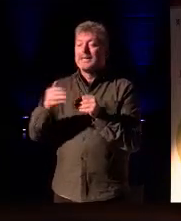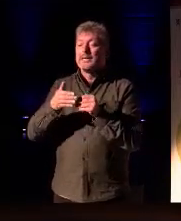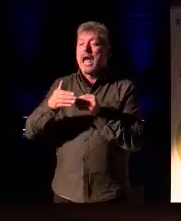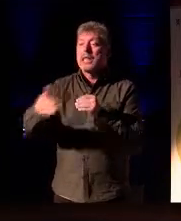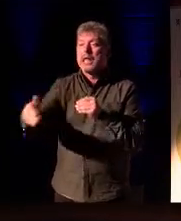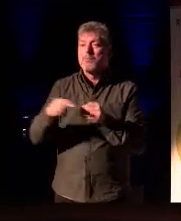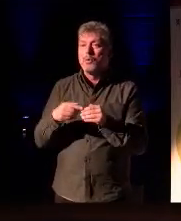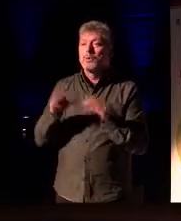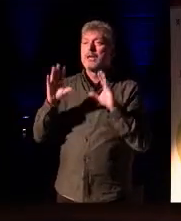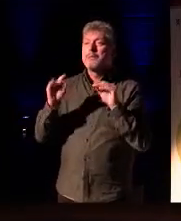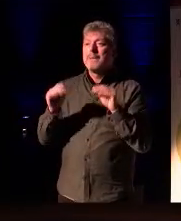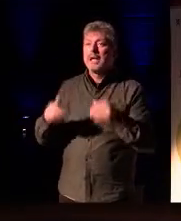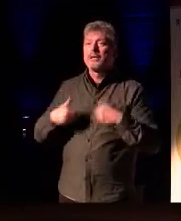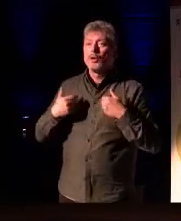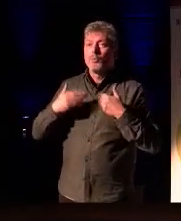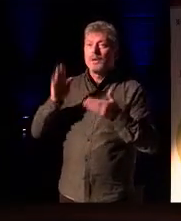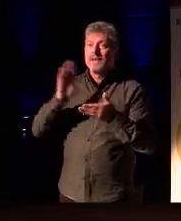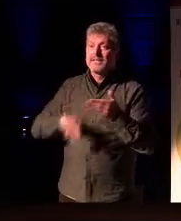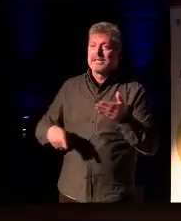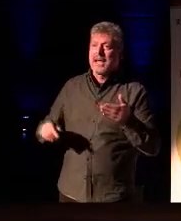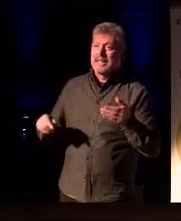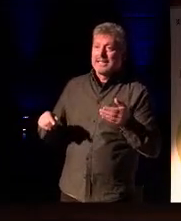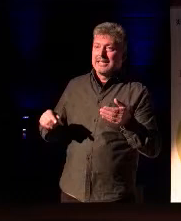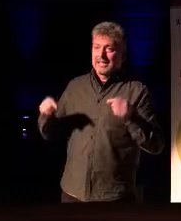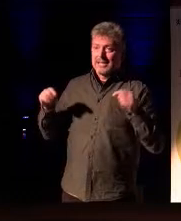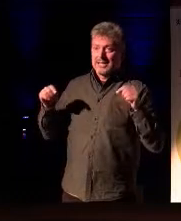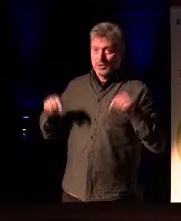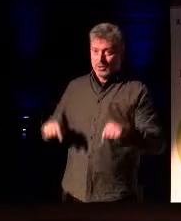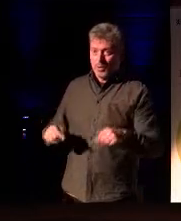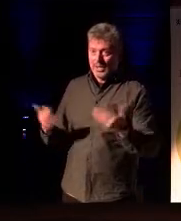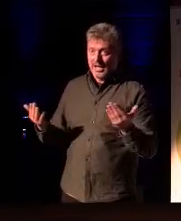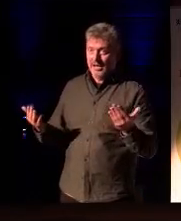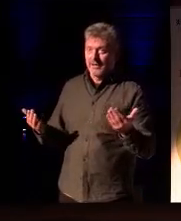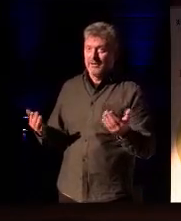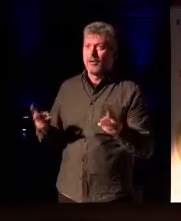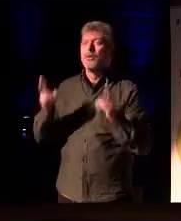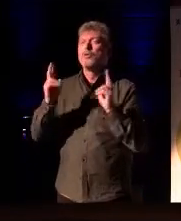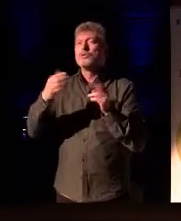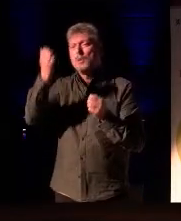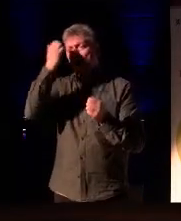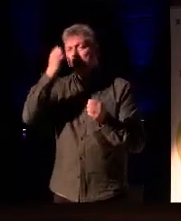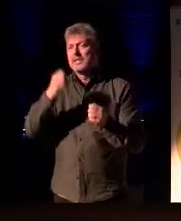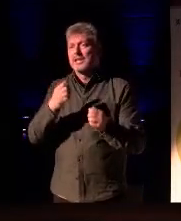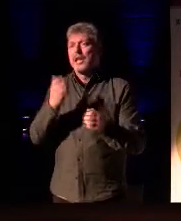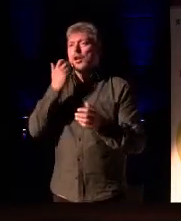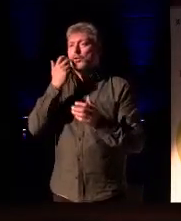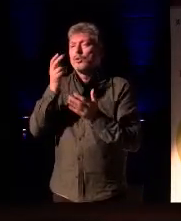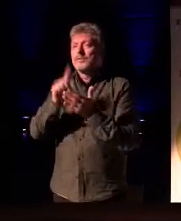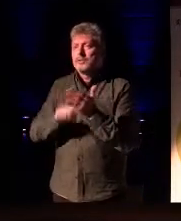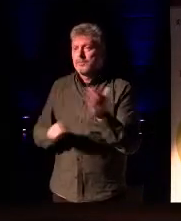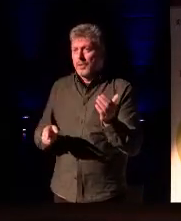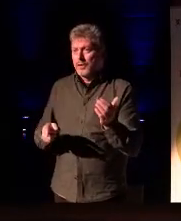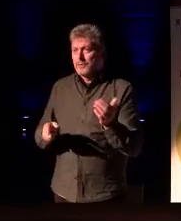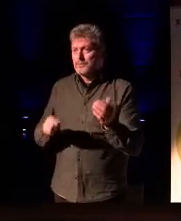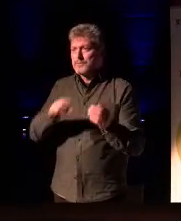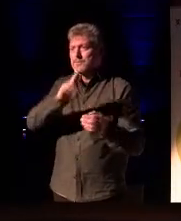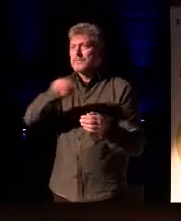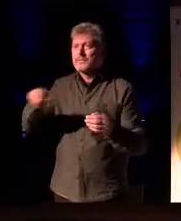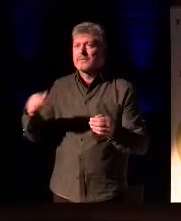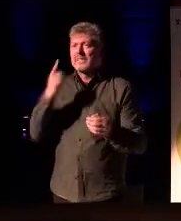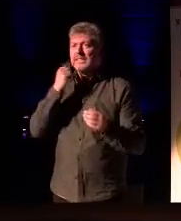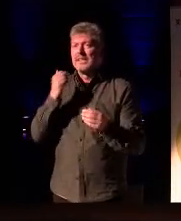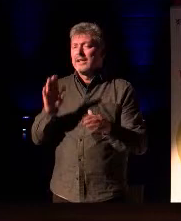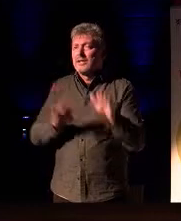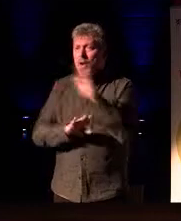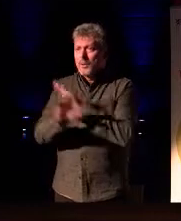enn det vi klarer i dag? Og så skal vi huske at når du spør om norsk eldreomsorg og de som får hjelp